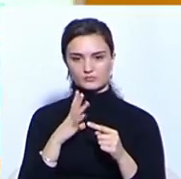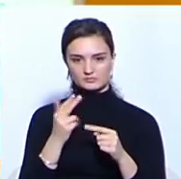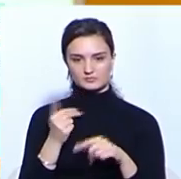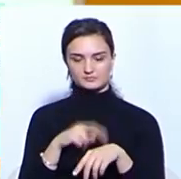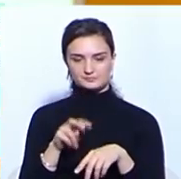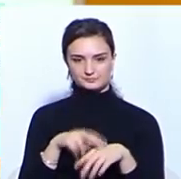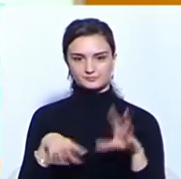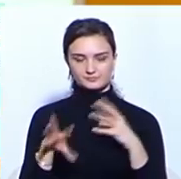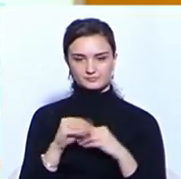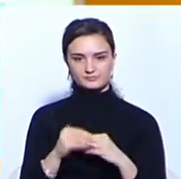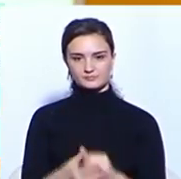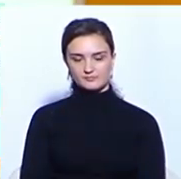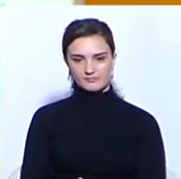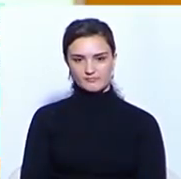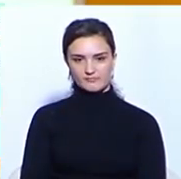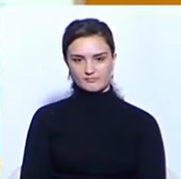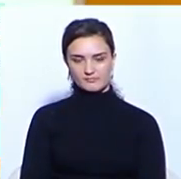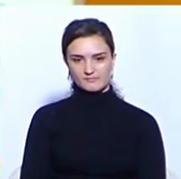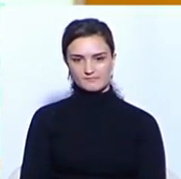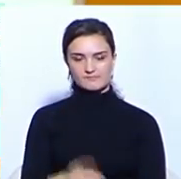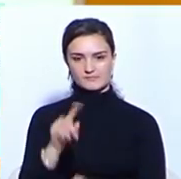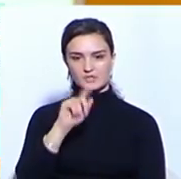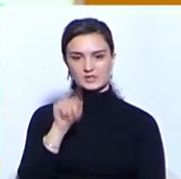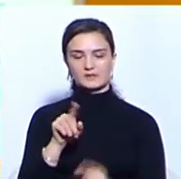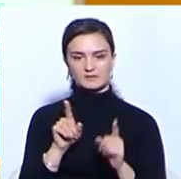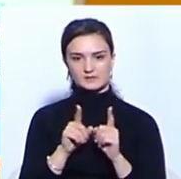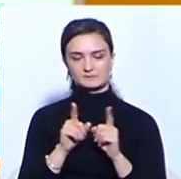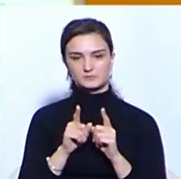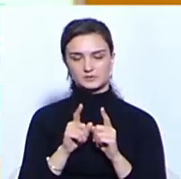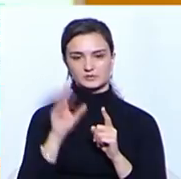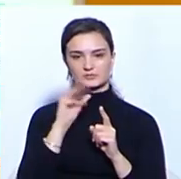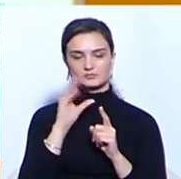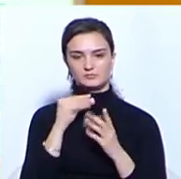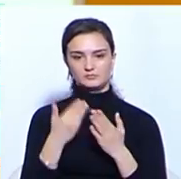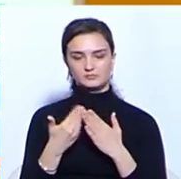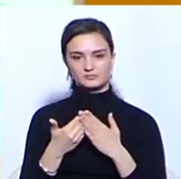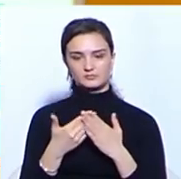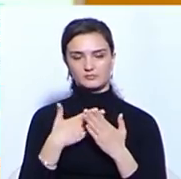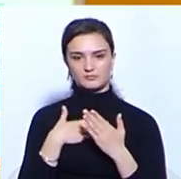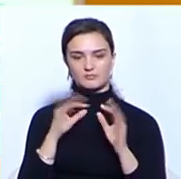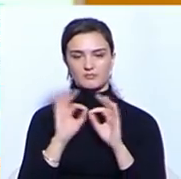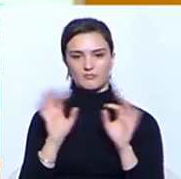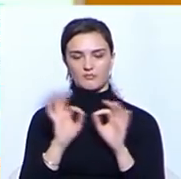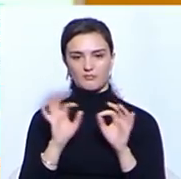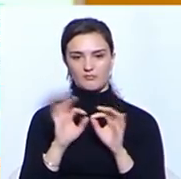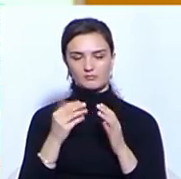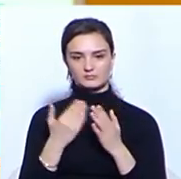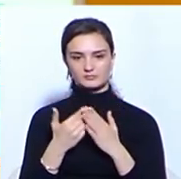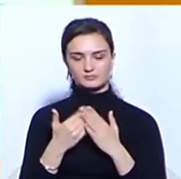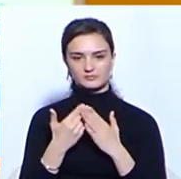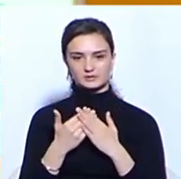ლაბორატორიულად. ლაბორატორიულად, დიახ. შეკითხვა ასეთი, როდესაც ჩვენ ლაპარაკობთ